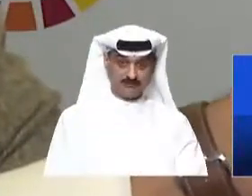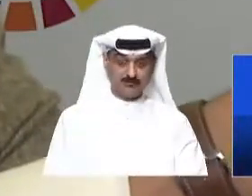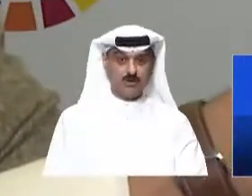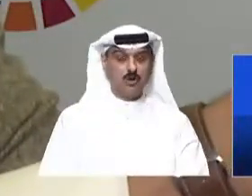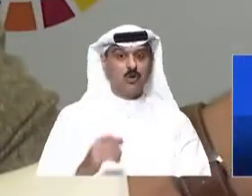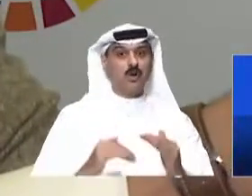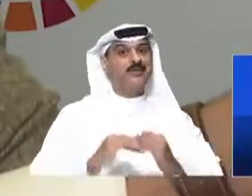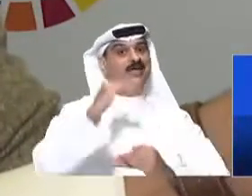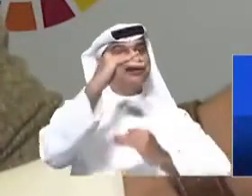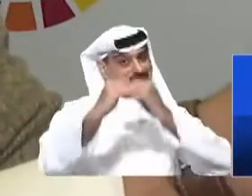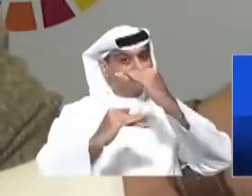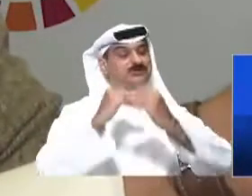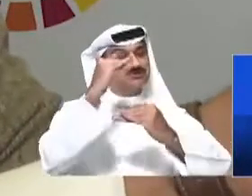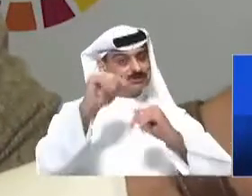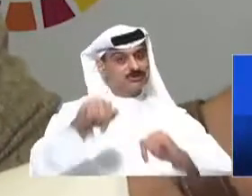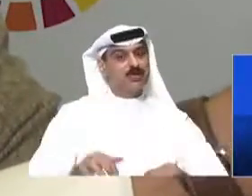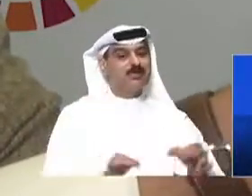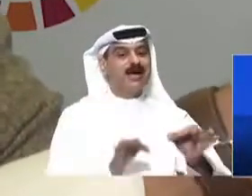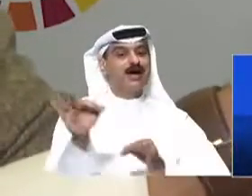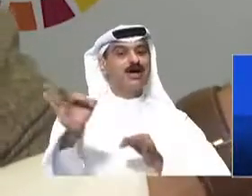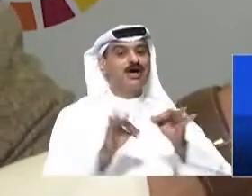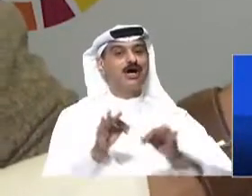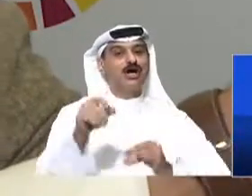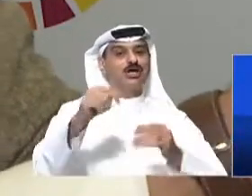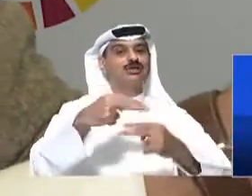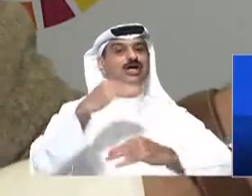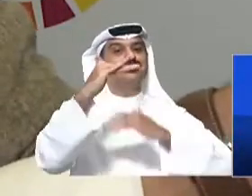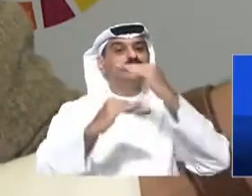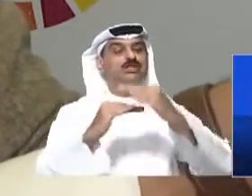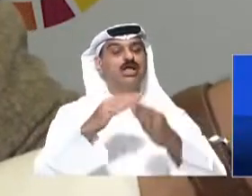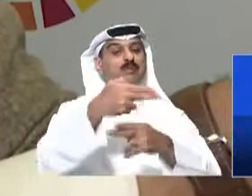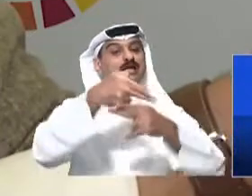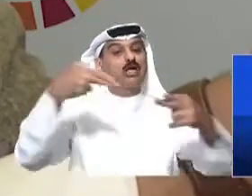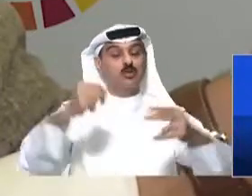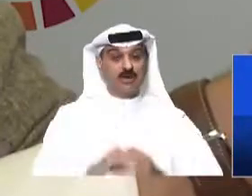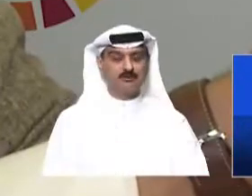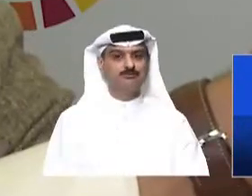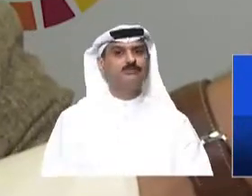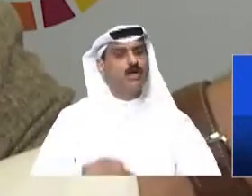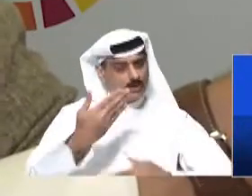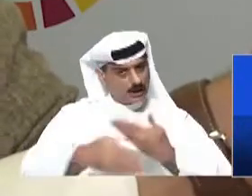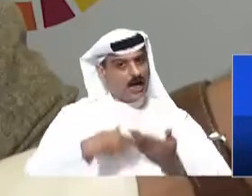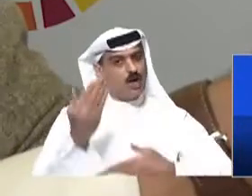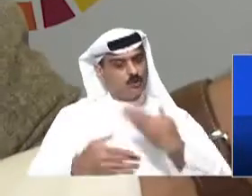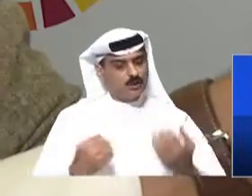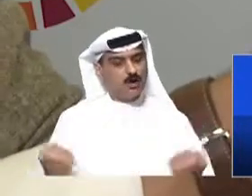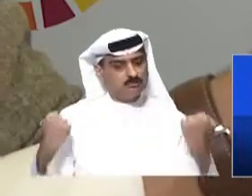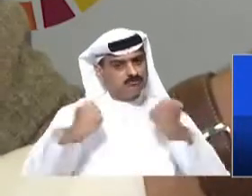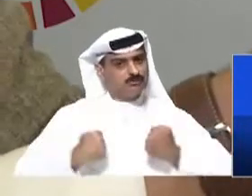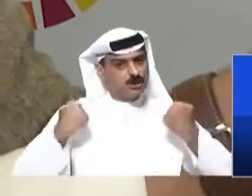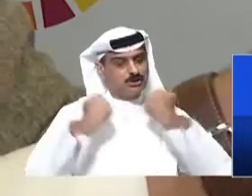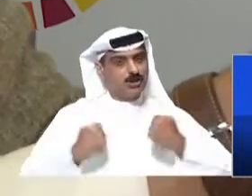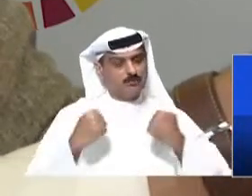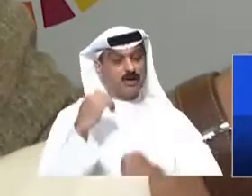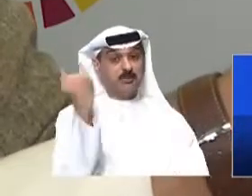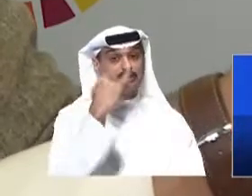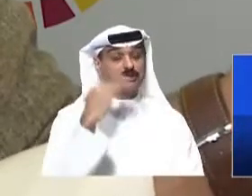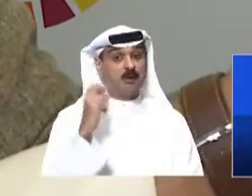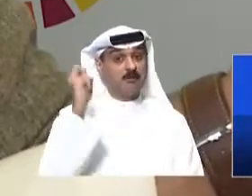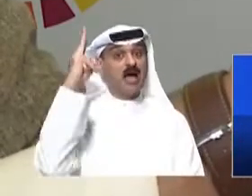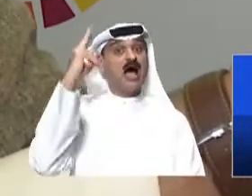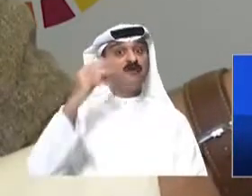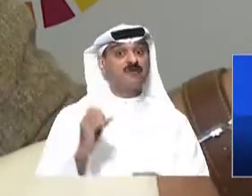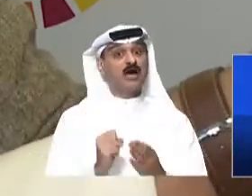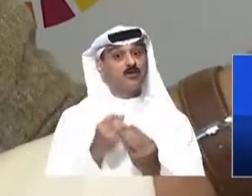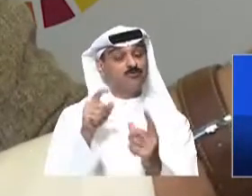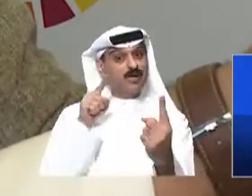تنمية الدولة، مع الاستراتيجية التنمية مالت الدولة، إن إحنا قاعد نحاول ننمي شباب، مو بس نحقق أحلامهم، إحنا قاعد نحقق